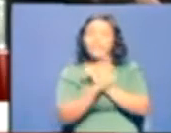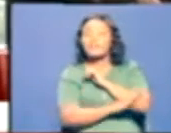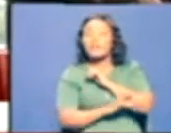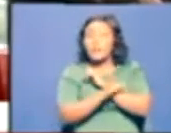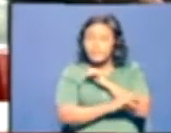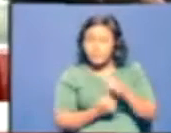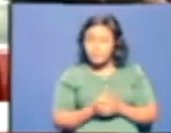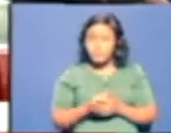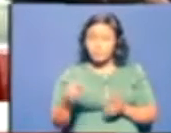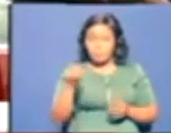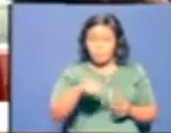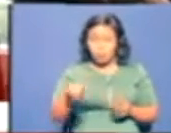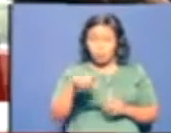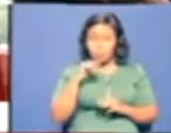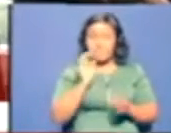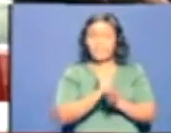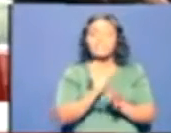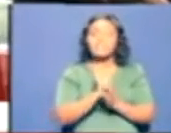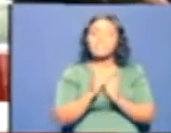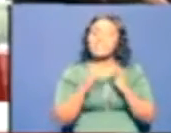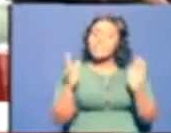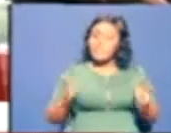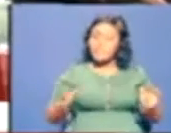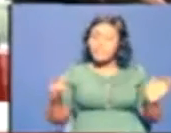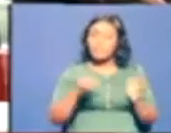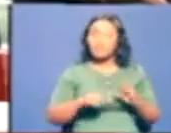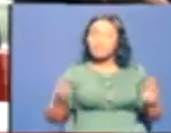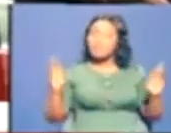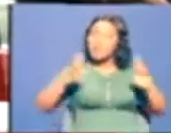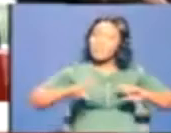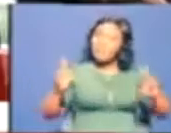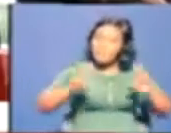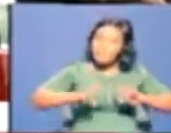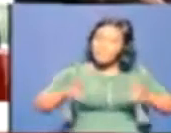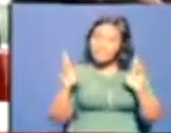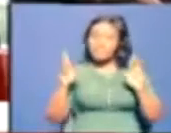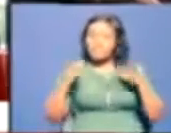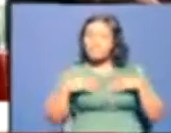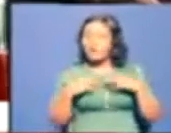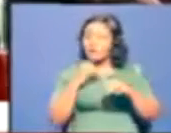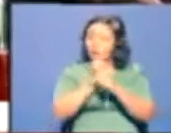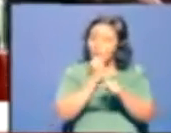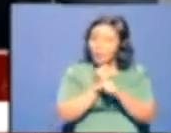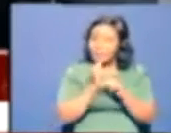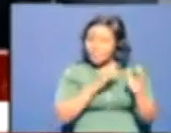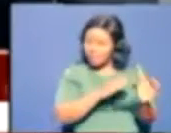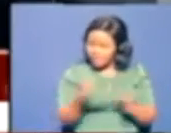church leaders, we are ready to step in and mediate a working arrangement between the two